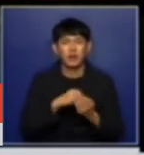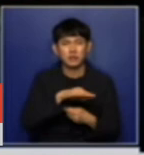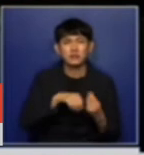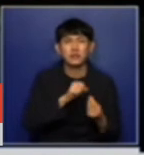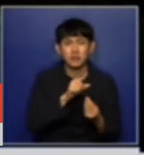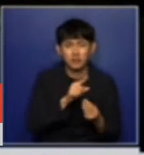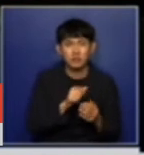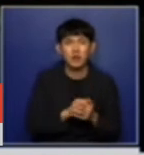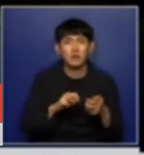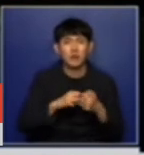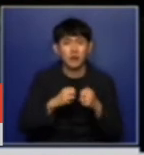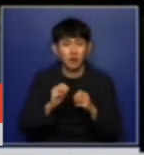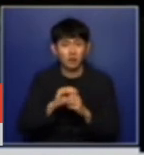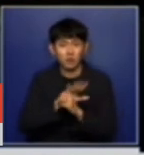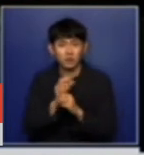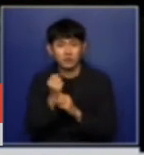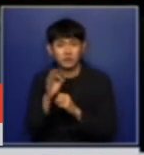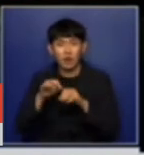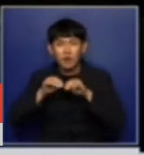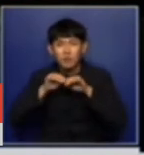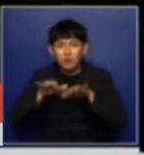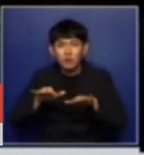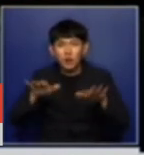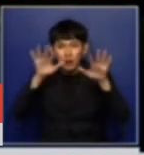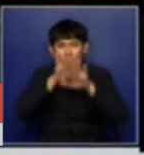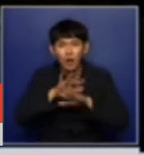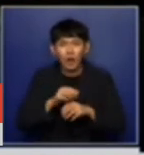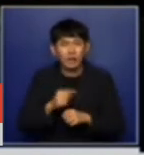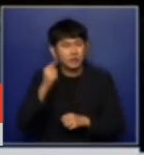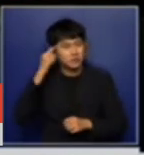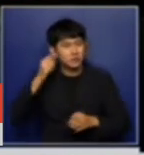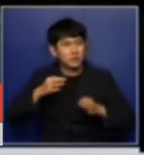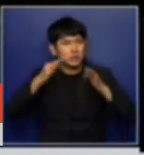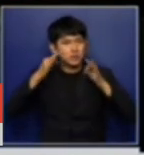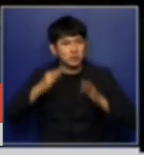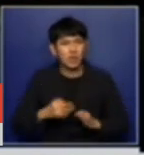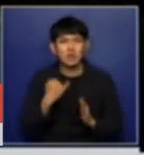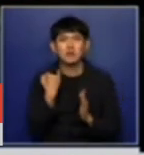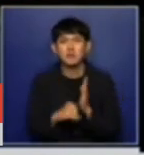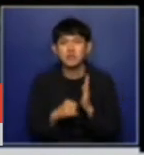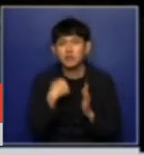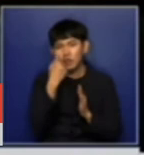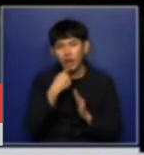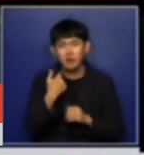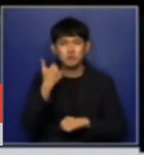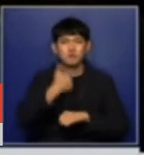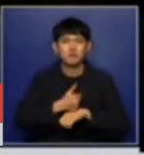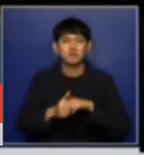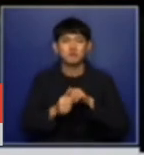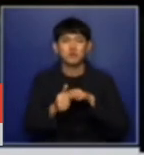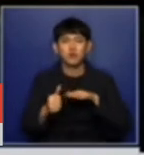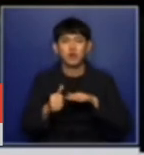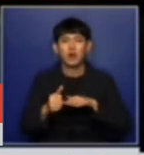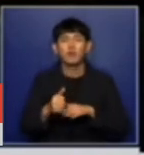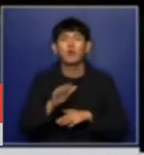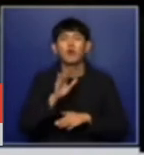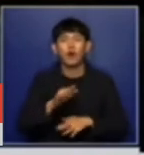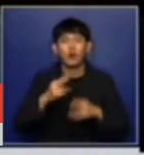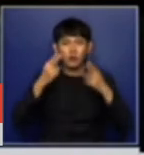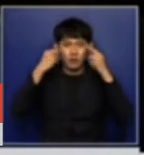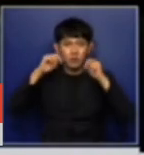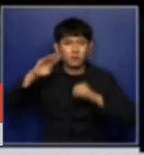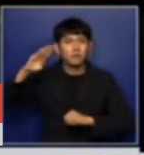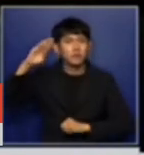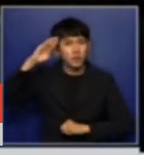และเมื่อเกิดวิกฤตโควิดแล้วเนี่ยมันเป็นการตัดสินใจที่ผิดพลาดของผู้นำประเทศของพลเอกประยุทธ์จันทร์โอช